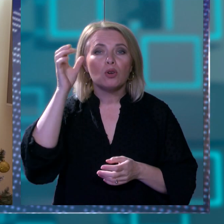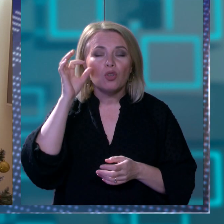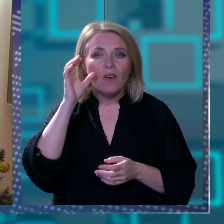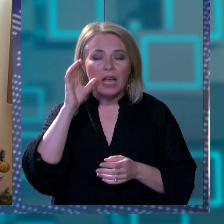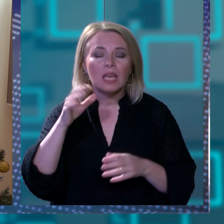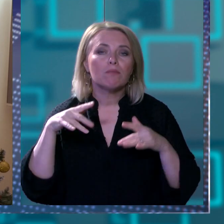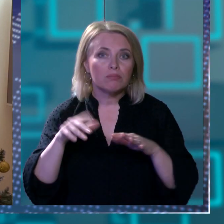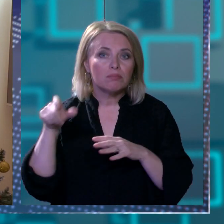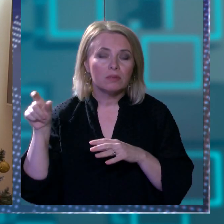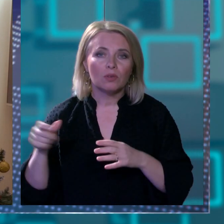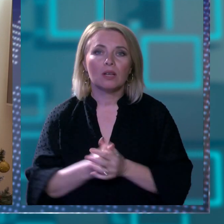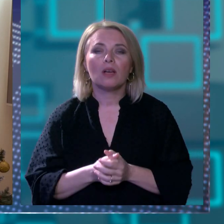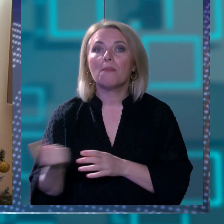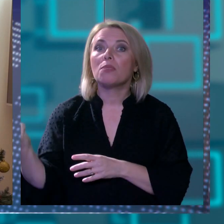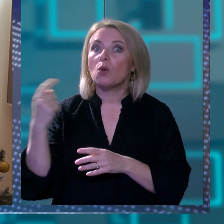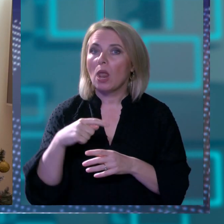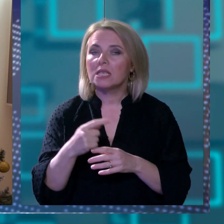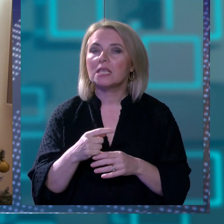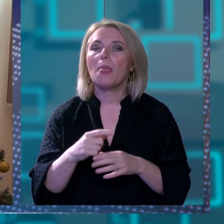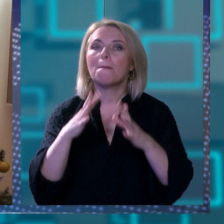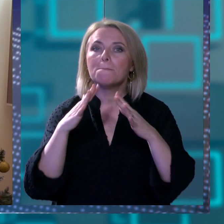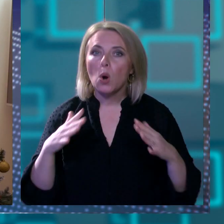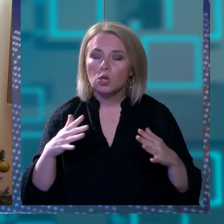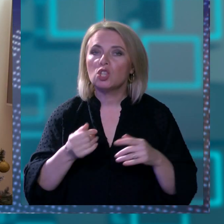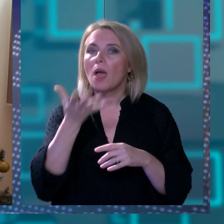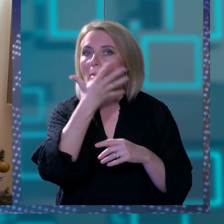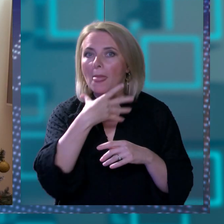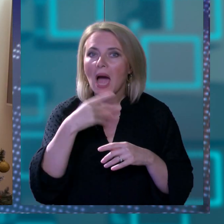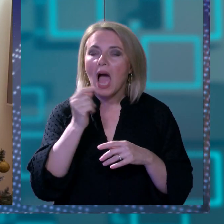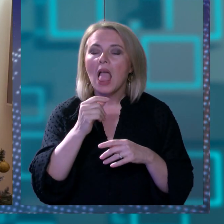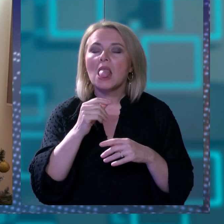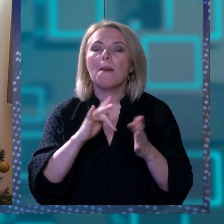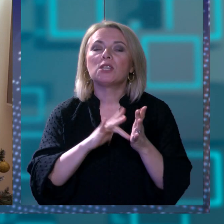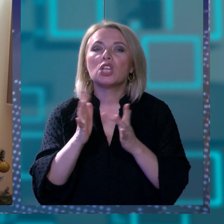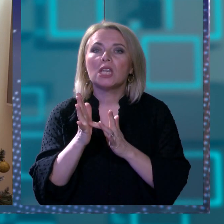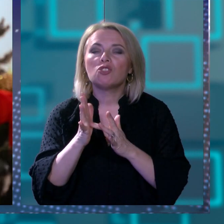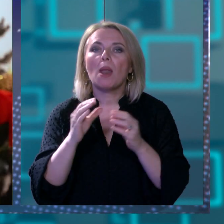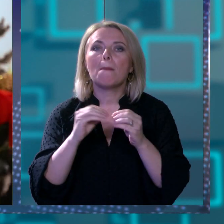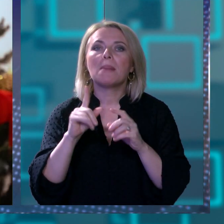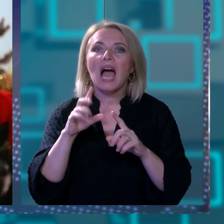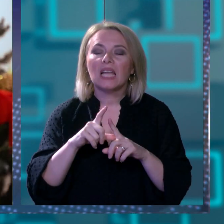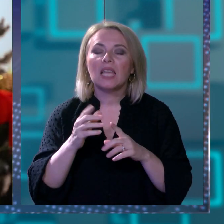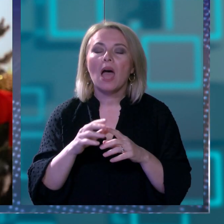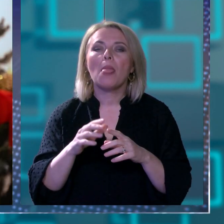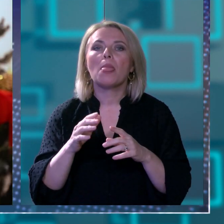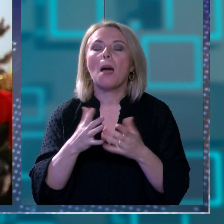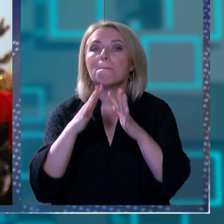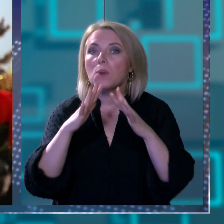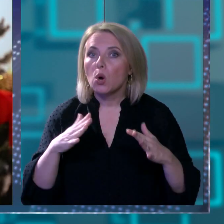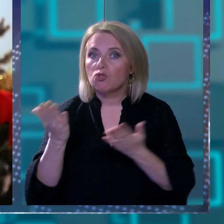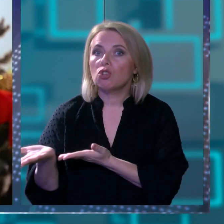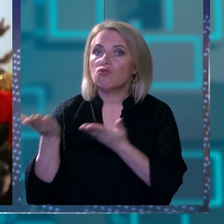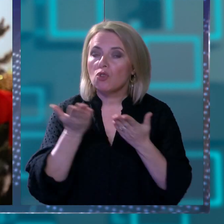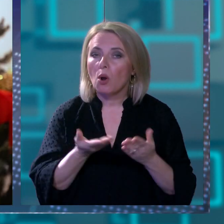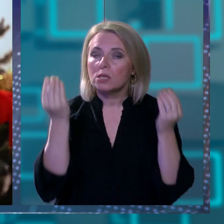Poštovani sugrađani, dolazi nam Božić, naš najljepši kršćanski blagdan. Božić nam nosi